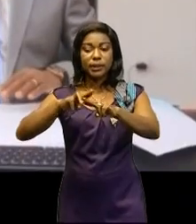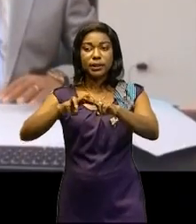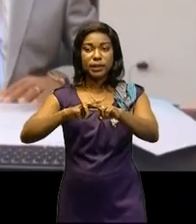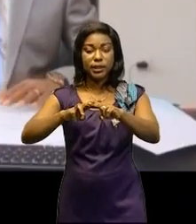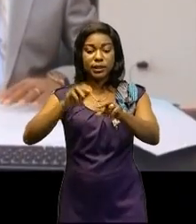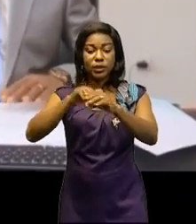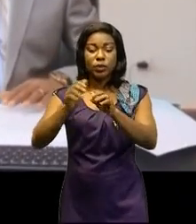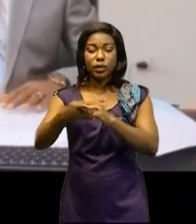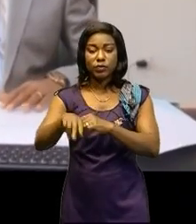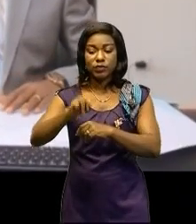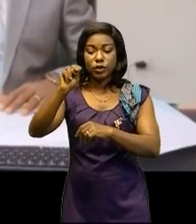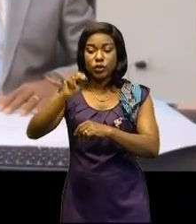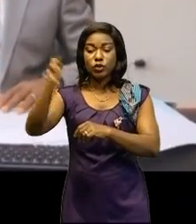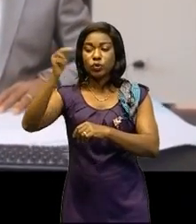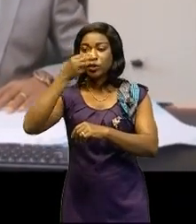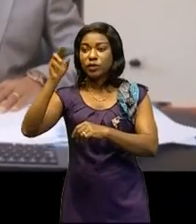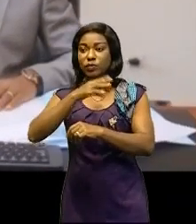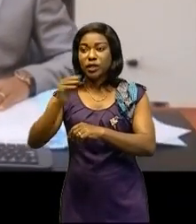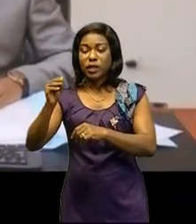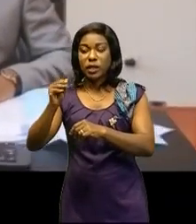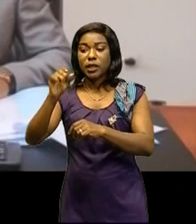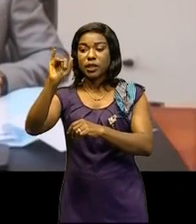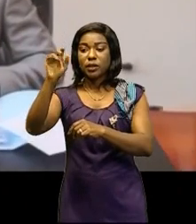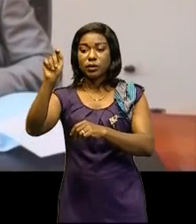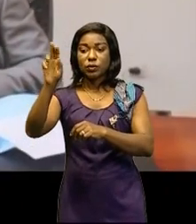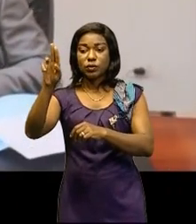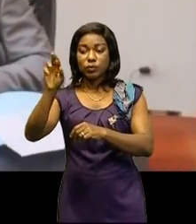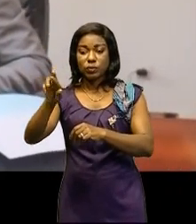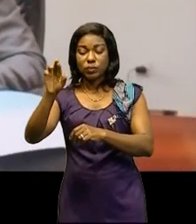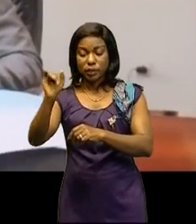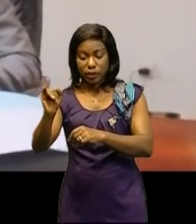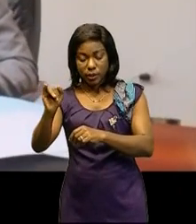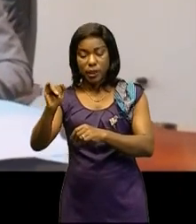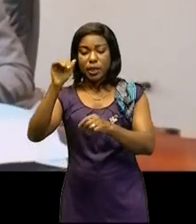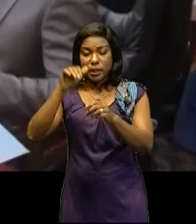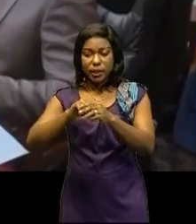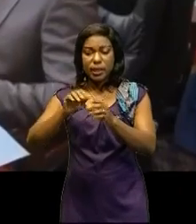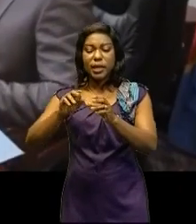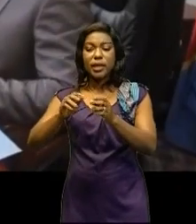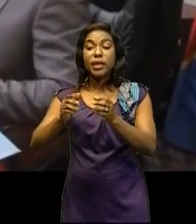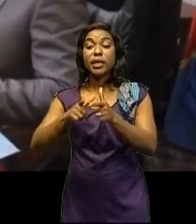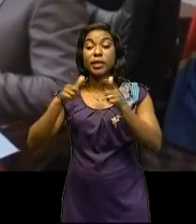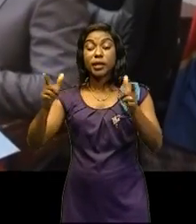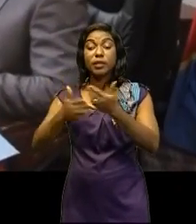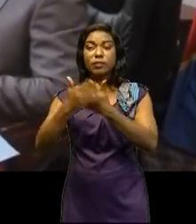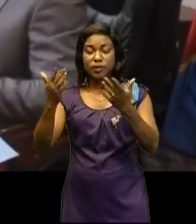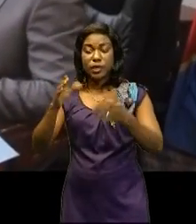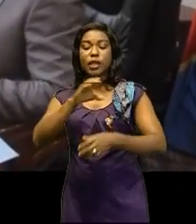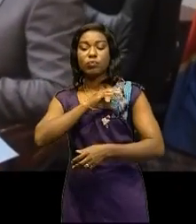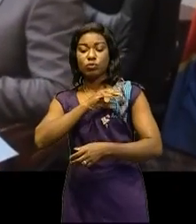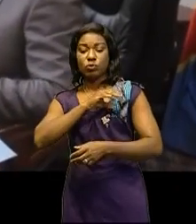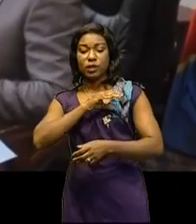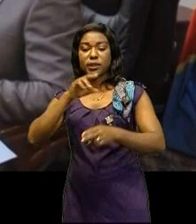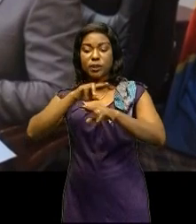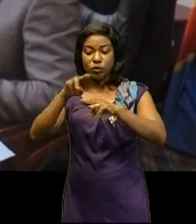les provinces du Nord Kivu et de l'Ituri. Dans les grandes agglomérations, l'a informé, la police nationale